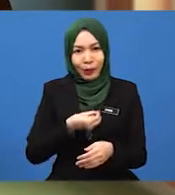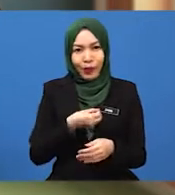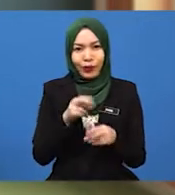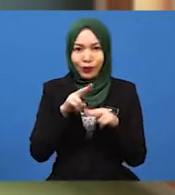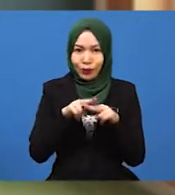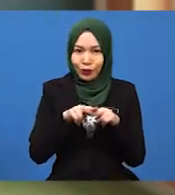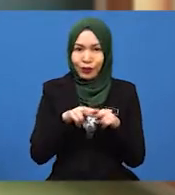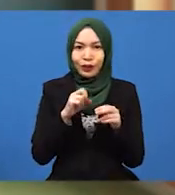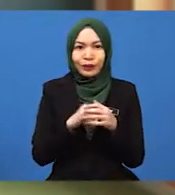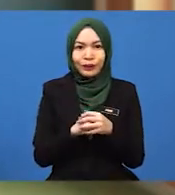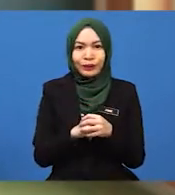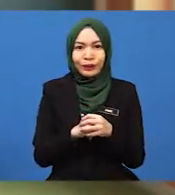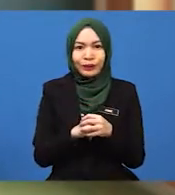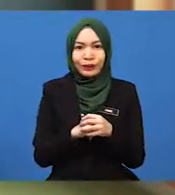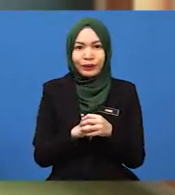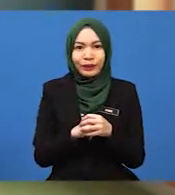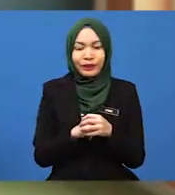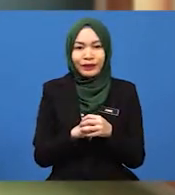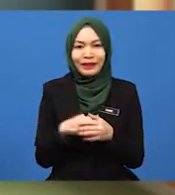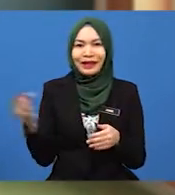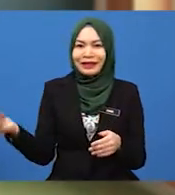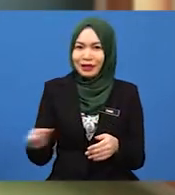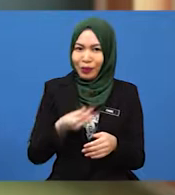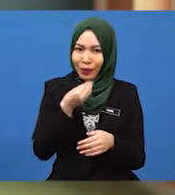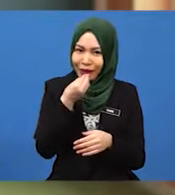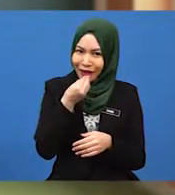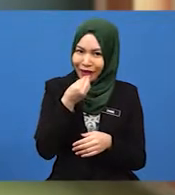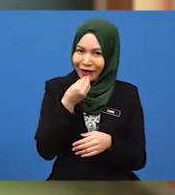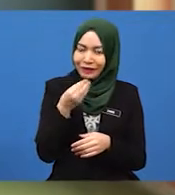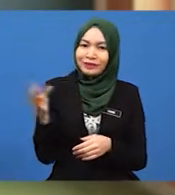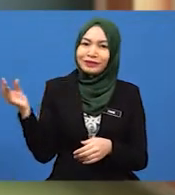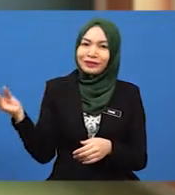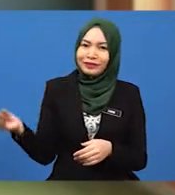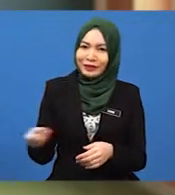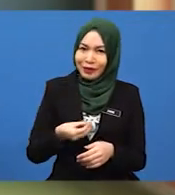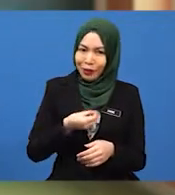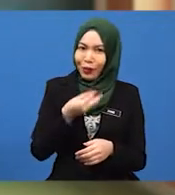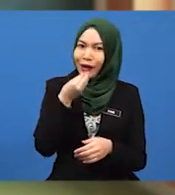Jemput duduk. Jemput makan. Jemput makan.